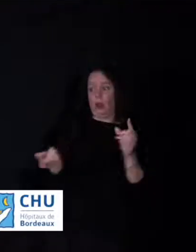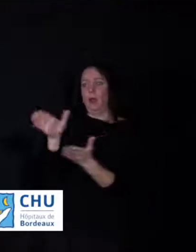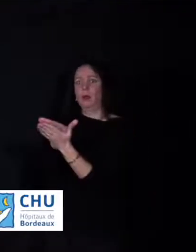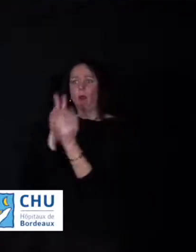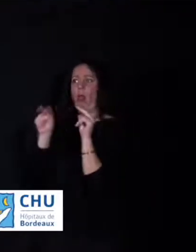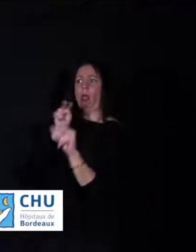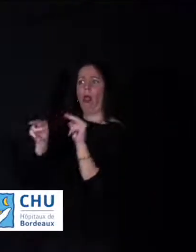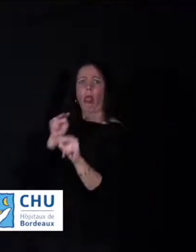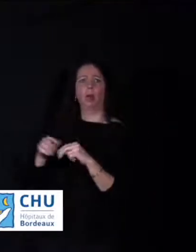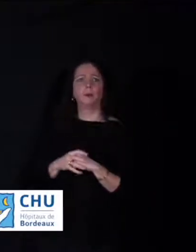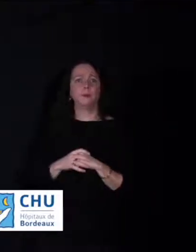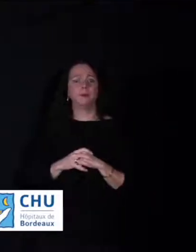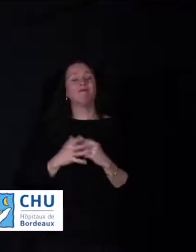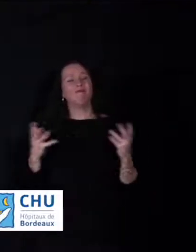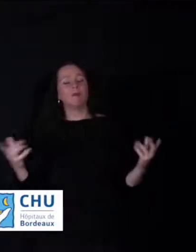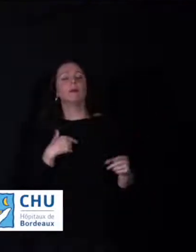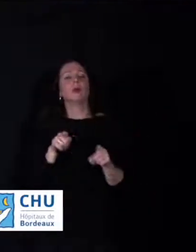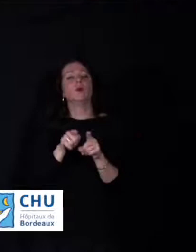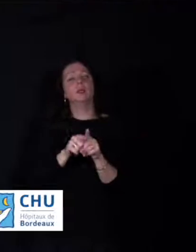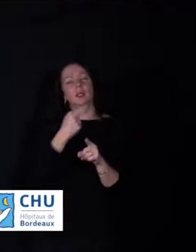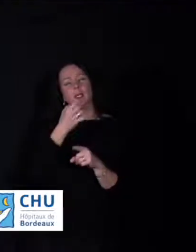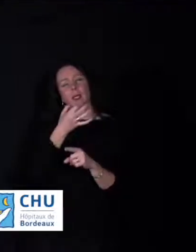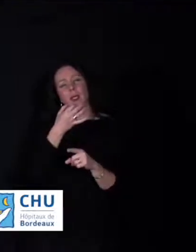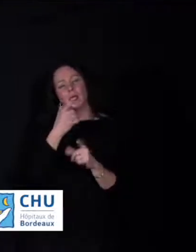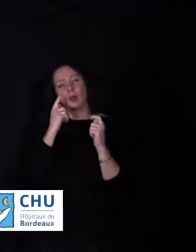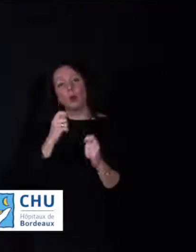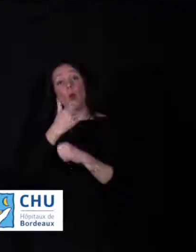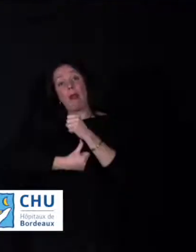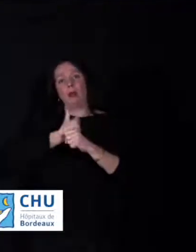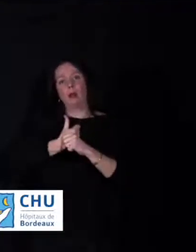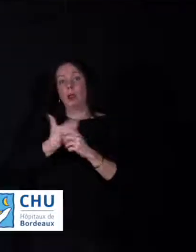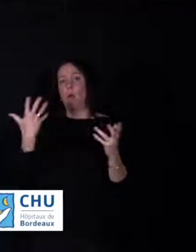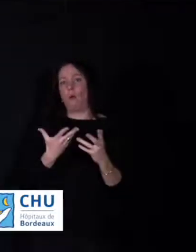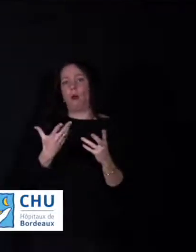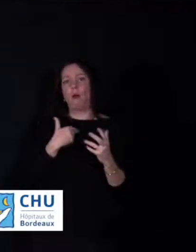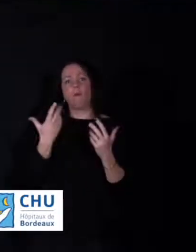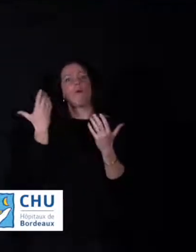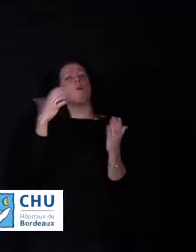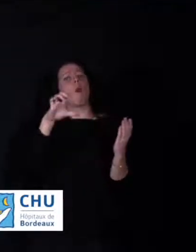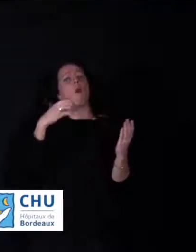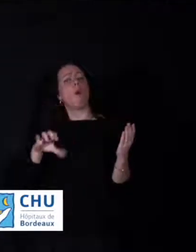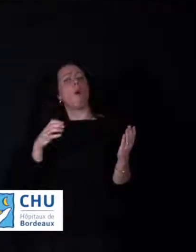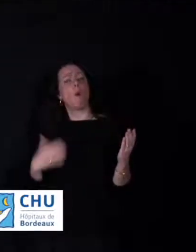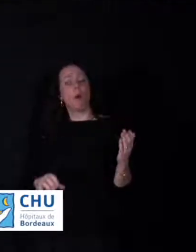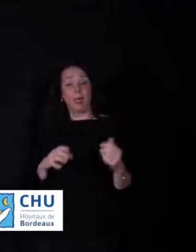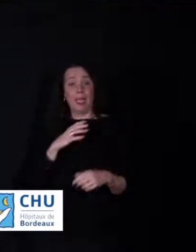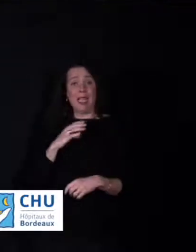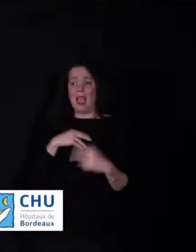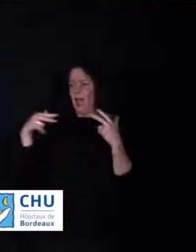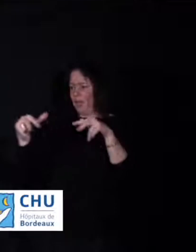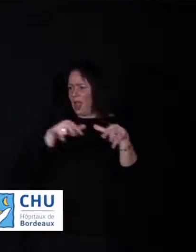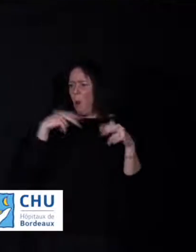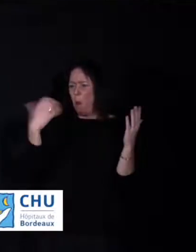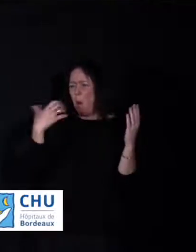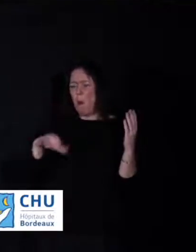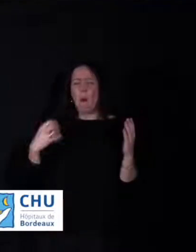qui est important aussi, je vous disais, regardez l'année où les vidéos sont apparues et on voit là qu'il y a un pic de vidéos en